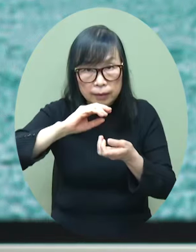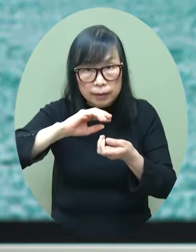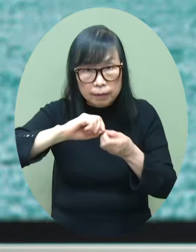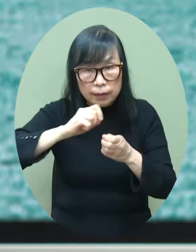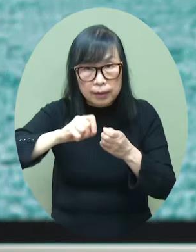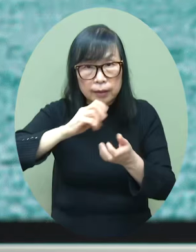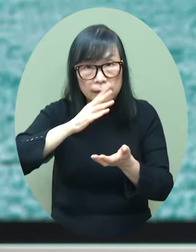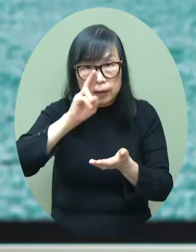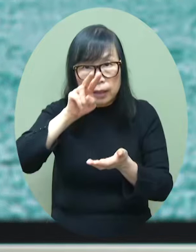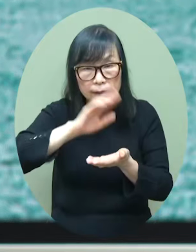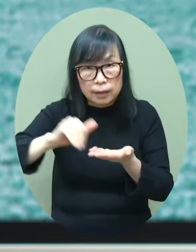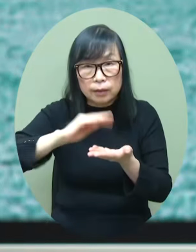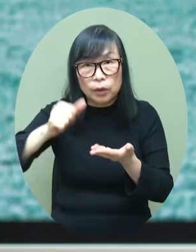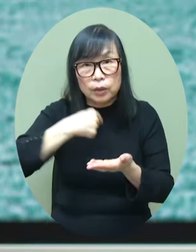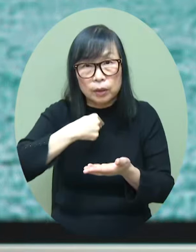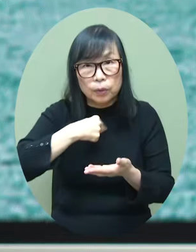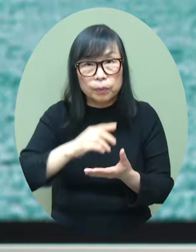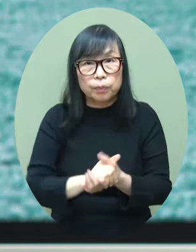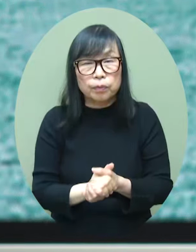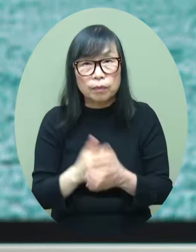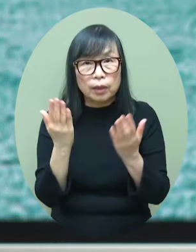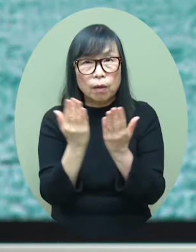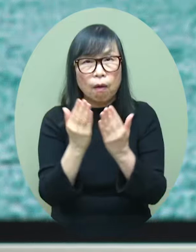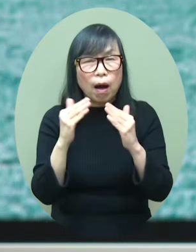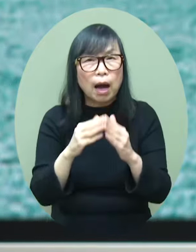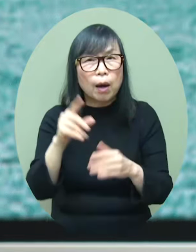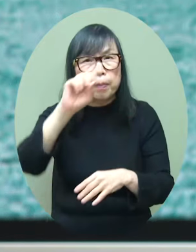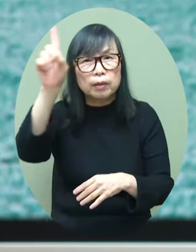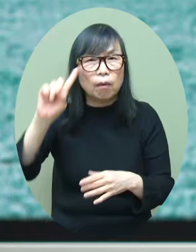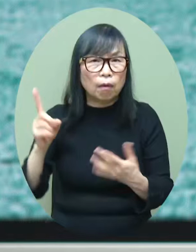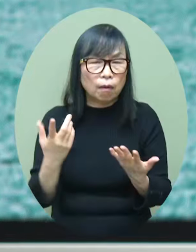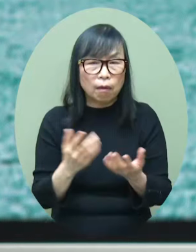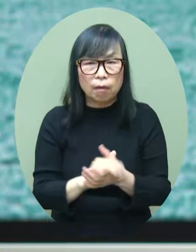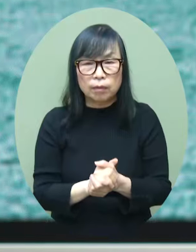咁你頭先講緊學校係講緊邊個個案？